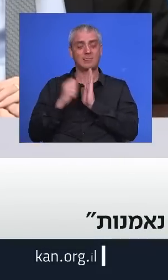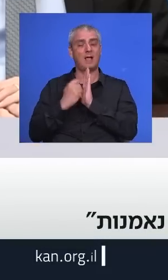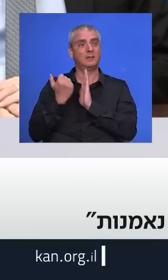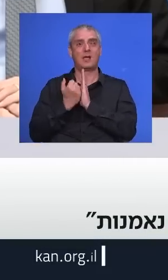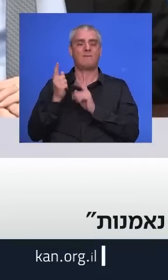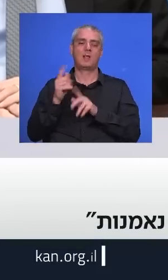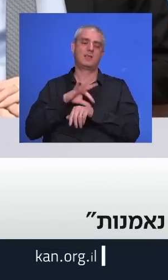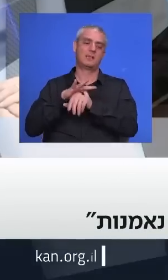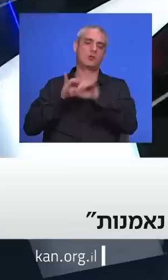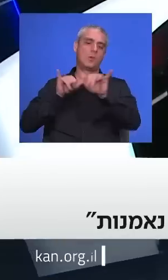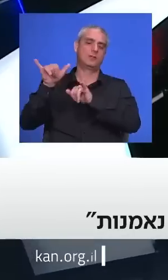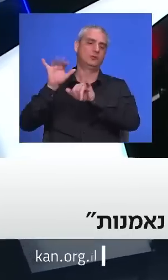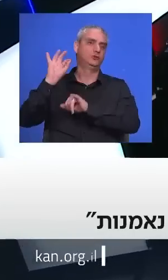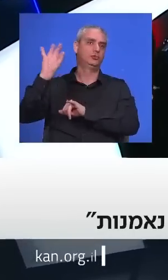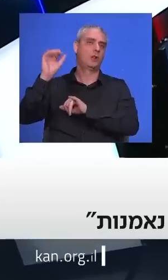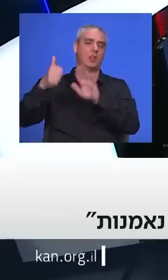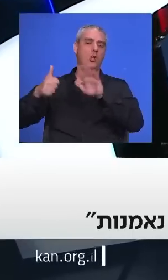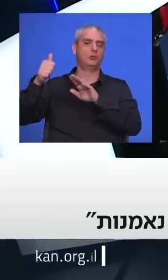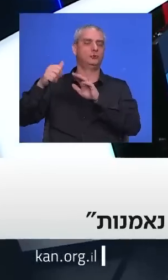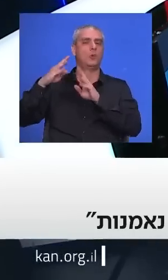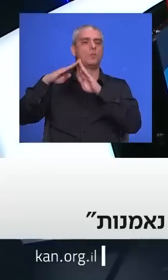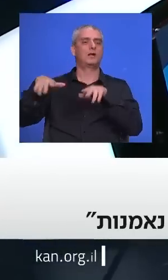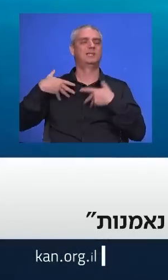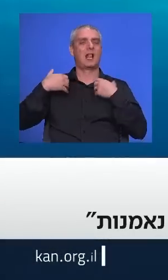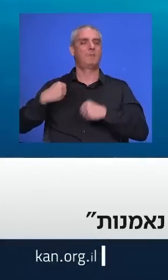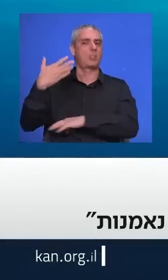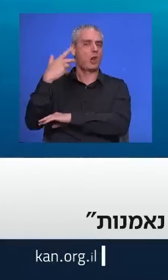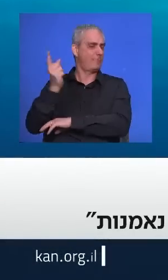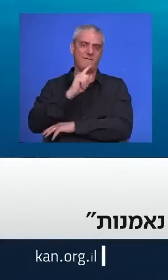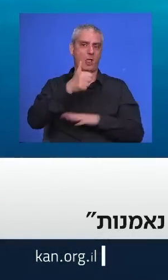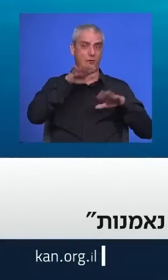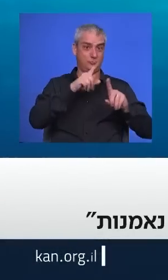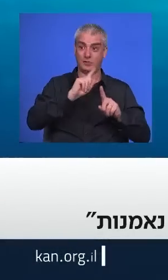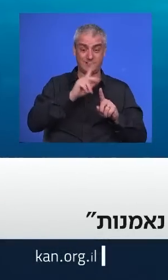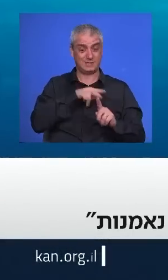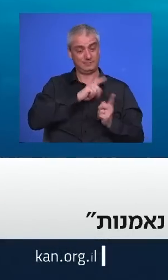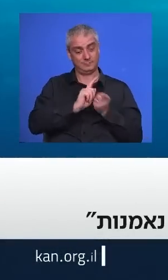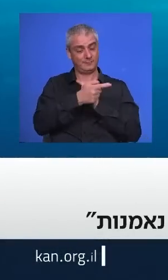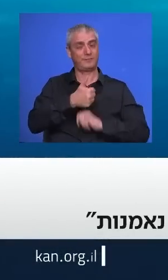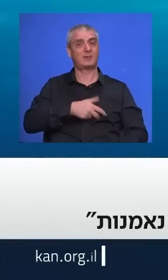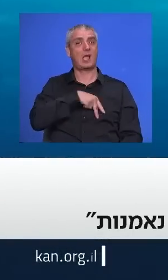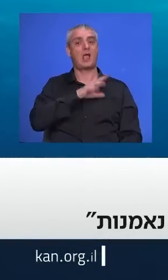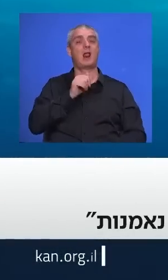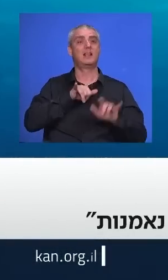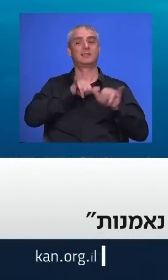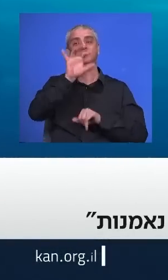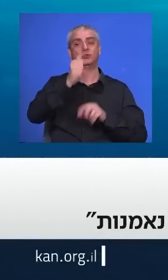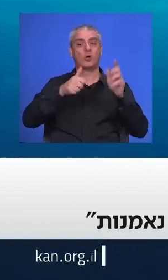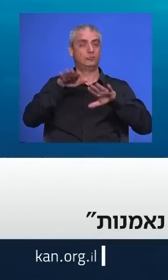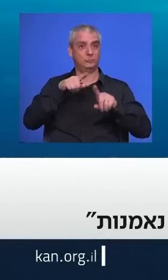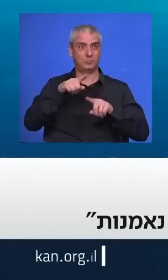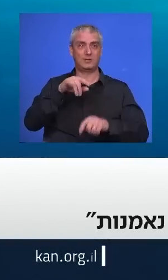פשוט ינהלו את הטיסות של ראש המל"ל ולא את הטיסות של ראש הממשלה. מי שכן יהיה אחראי על הטיסות של ראש הממשלה זה